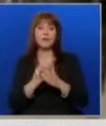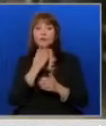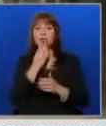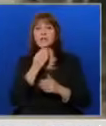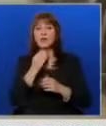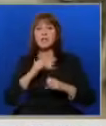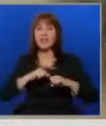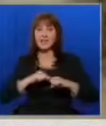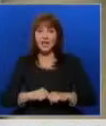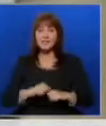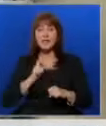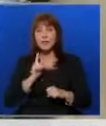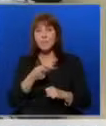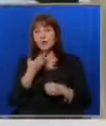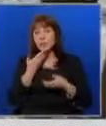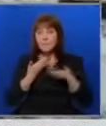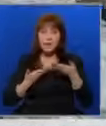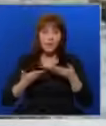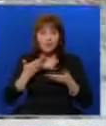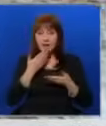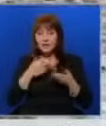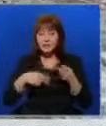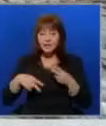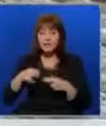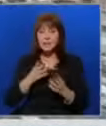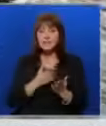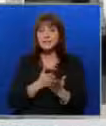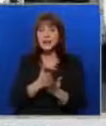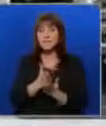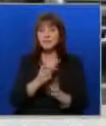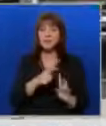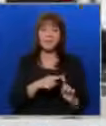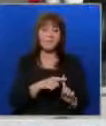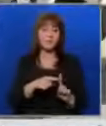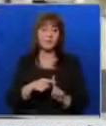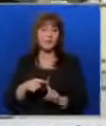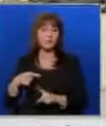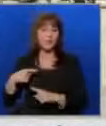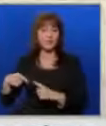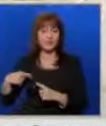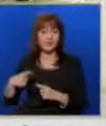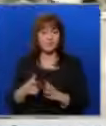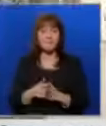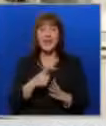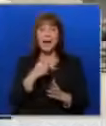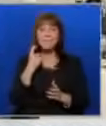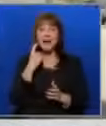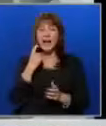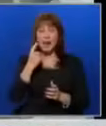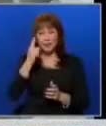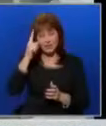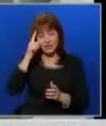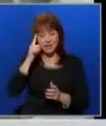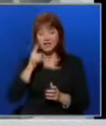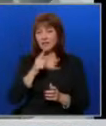че те да могат да преговарят и да търсят възможности за позитивно развитие. Според Рина Бакалова обаче това не е от